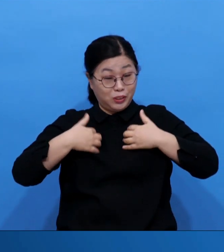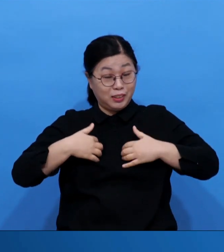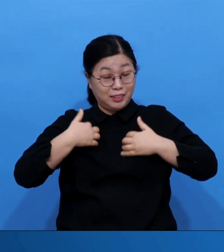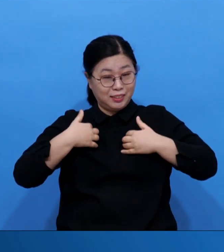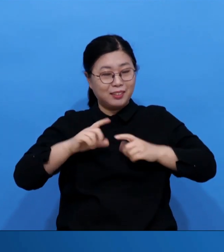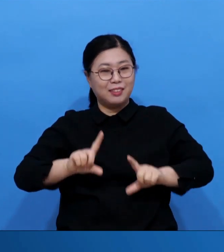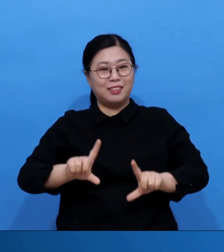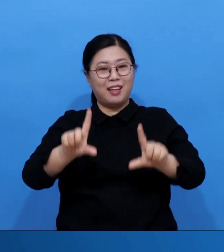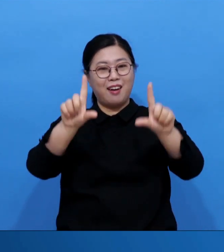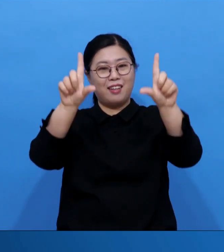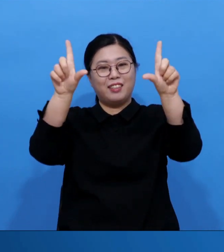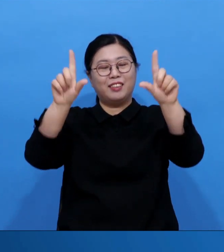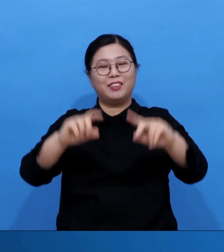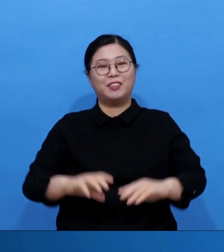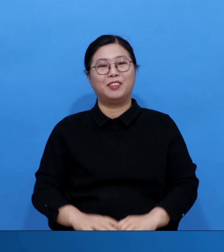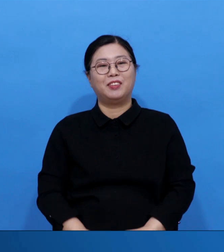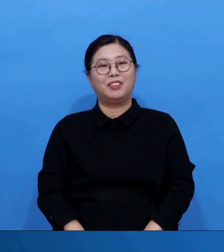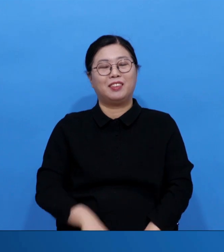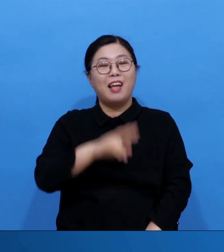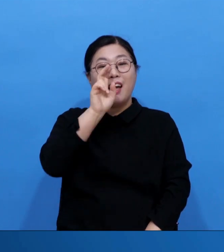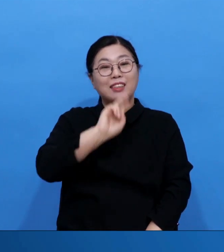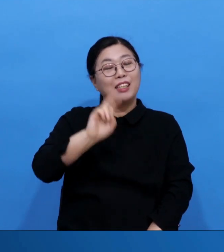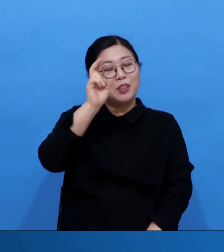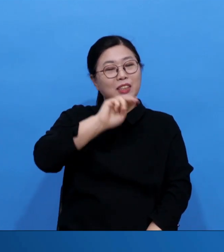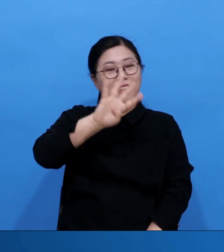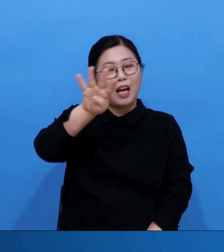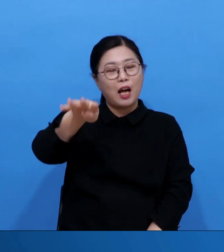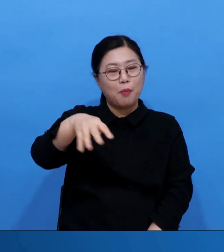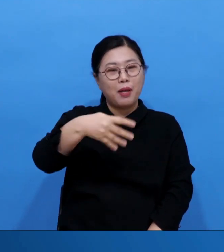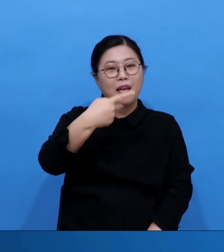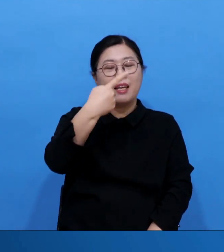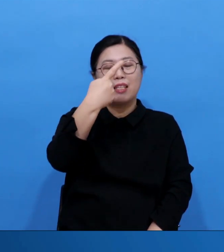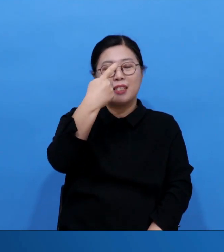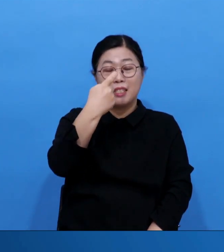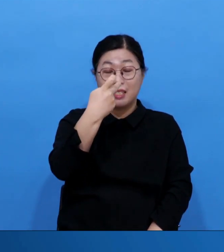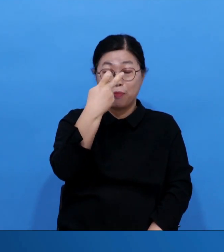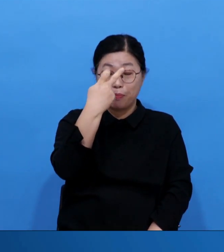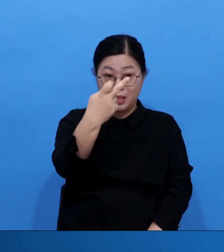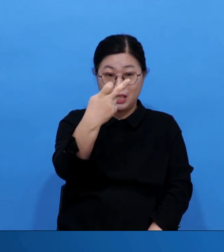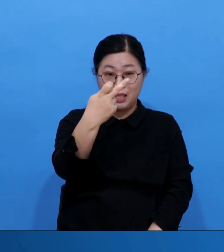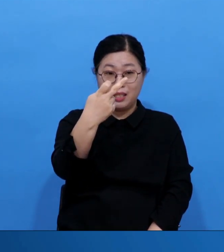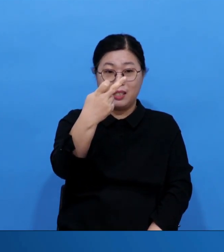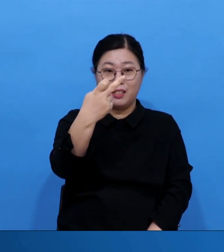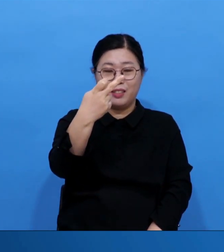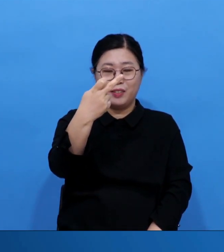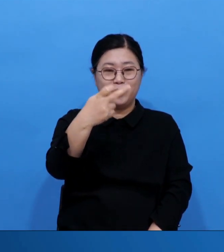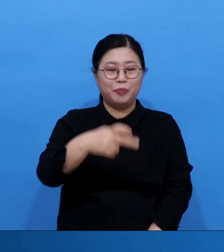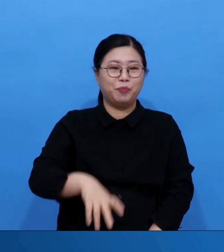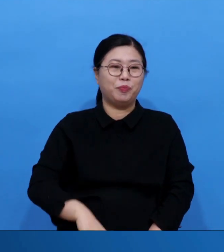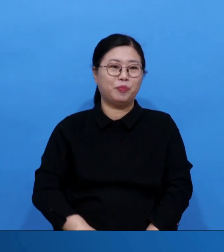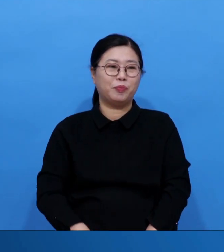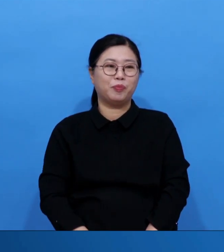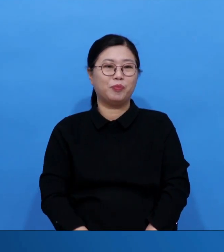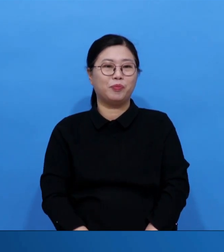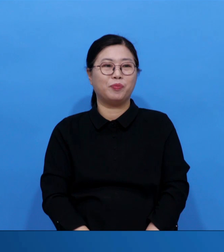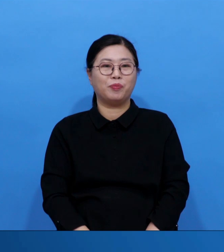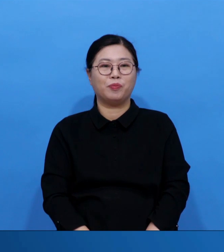享受这种辅佐中轴下来的 heavenly power. 찬송가 412장 내 영혼의 그 깊은 데서 찬송하겠습니다.